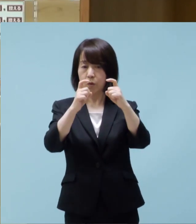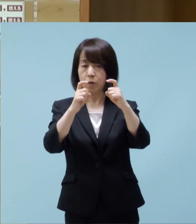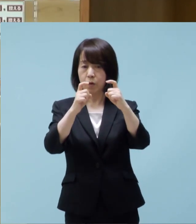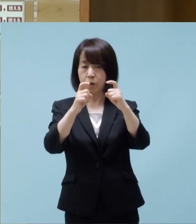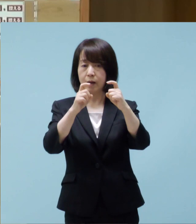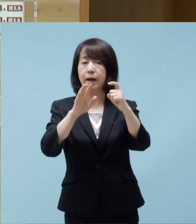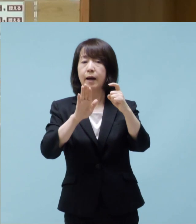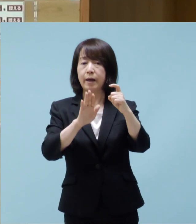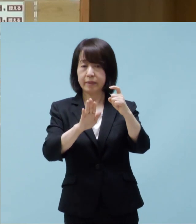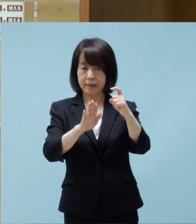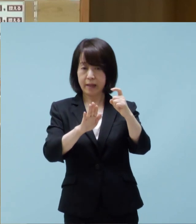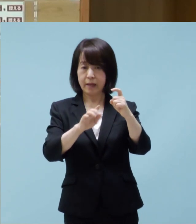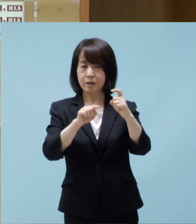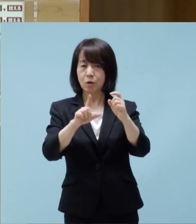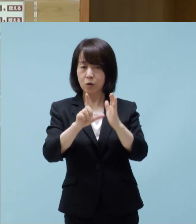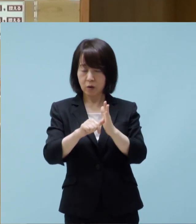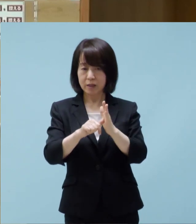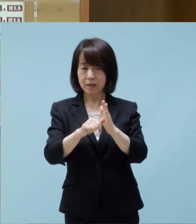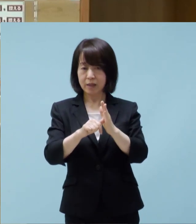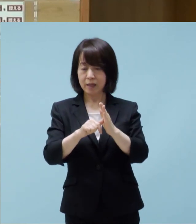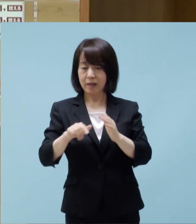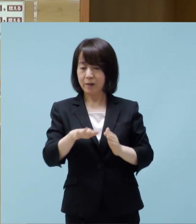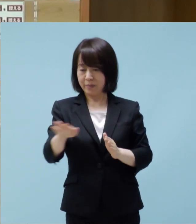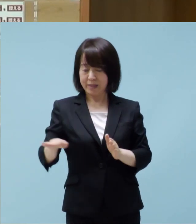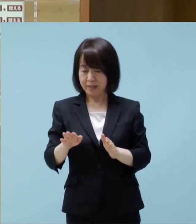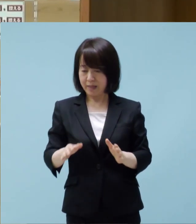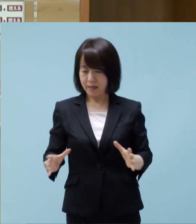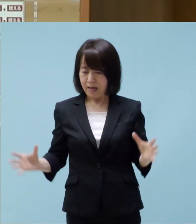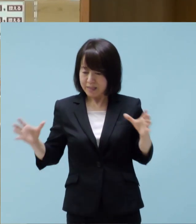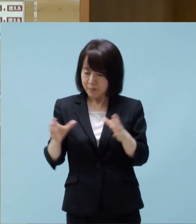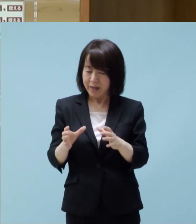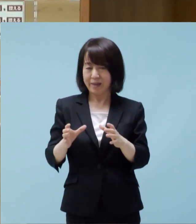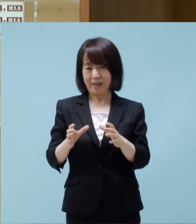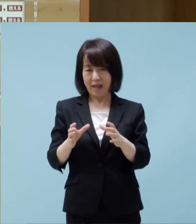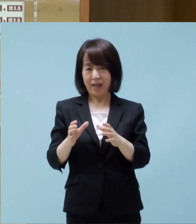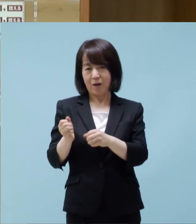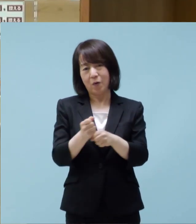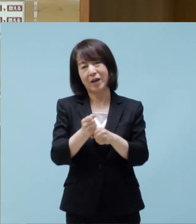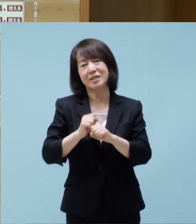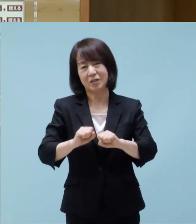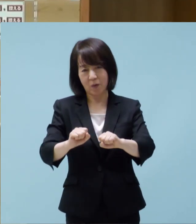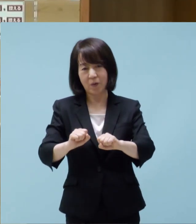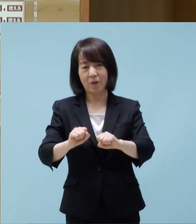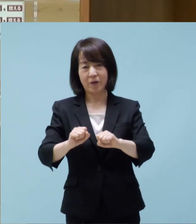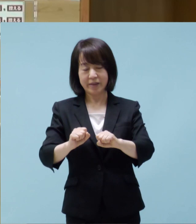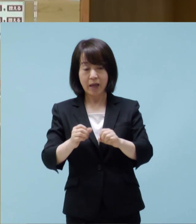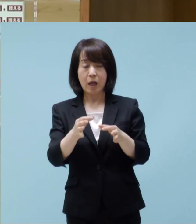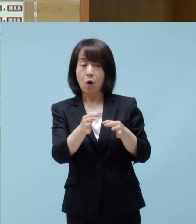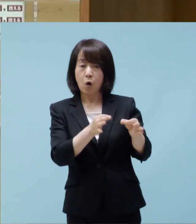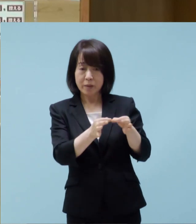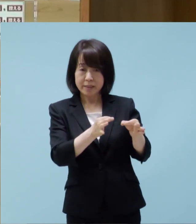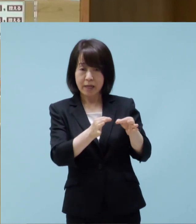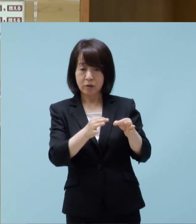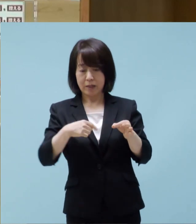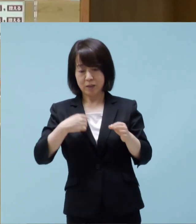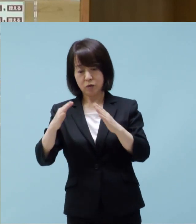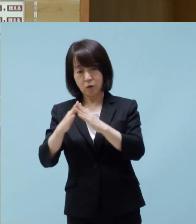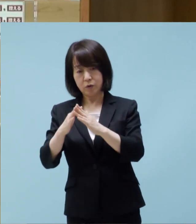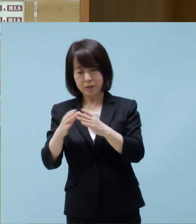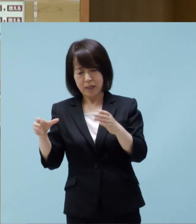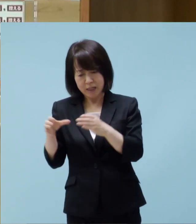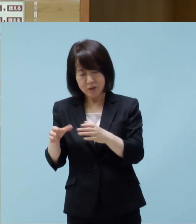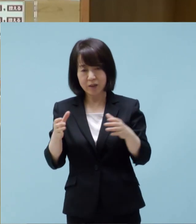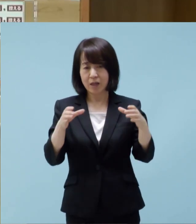じゃあその際みんなでじゃあ大人数で集まろうってことでですね、まあ、お店なりお家に集まってですね、どうし